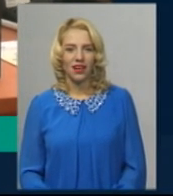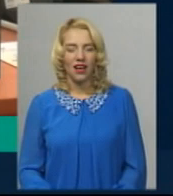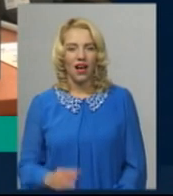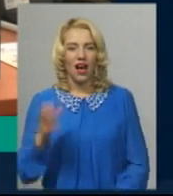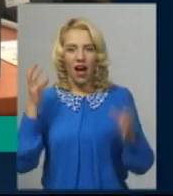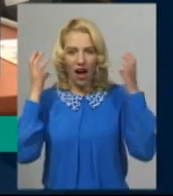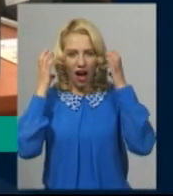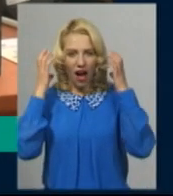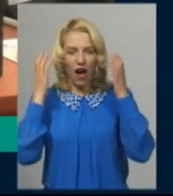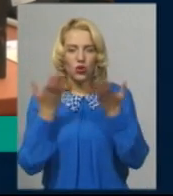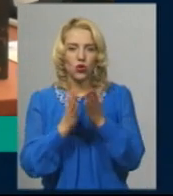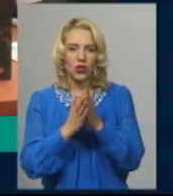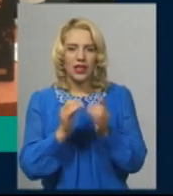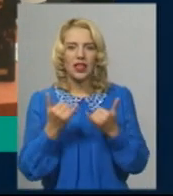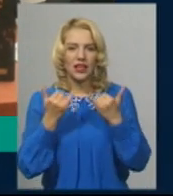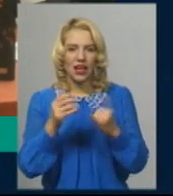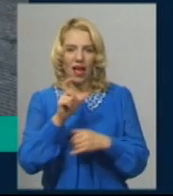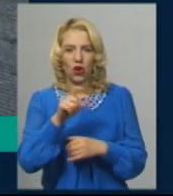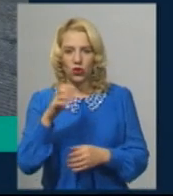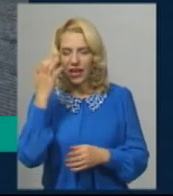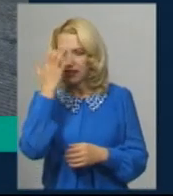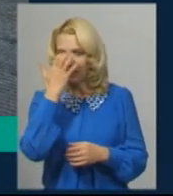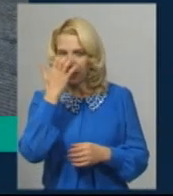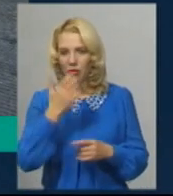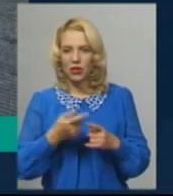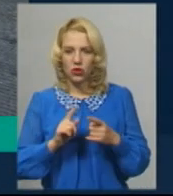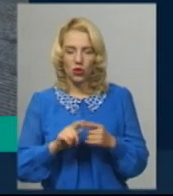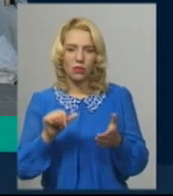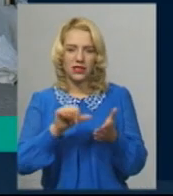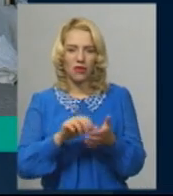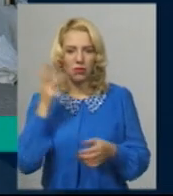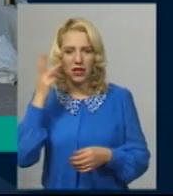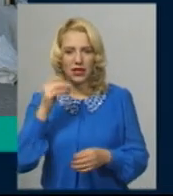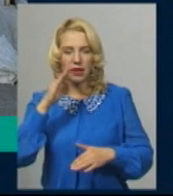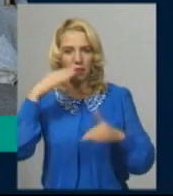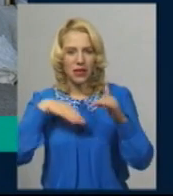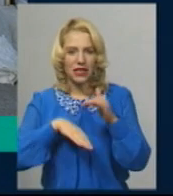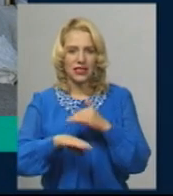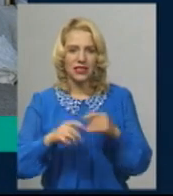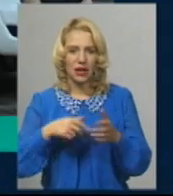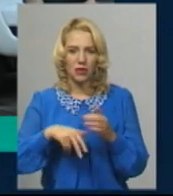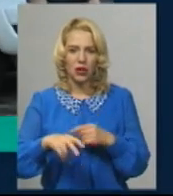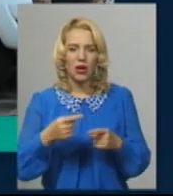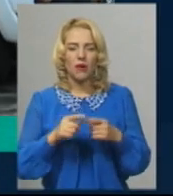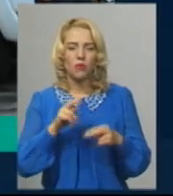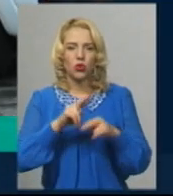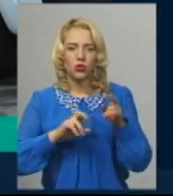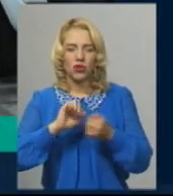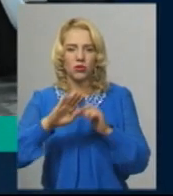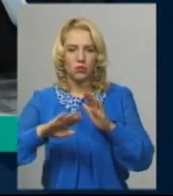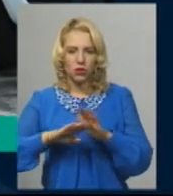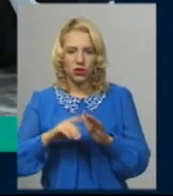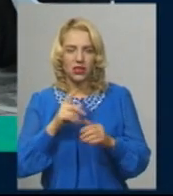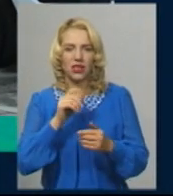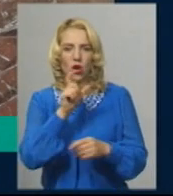Аудіокнигу для людей з вадами зору представили у Хмельницькому. Підземний торговий центр будують у Кам'янці-Подільському, жителі міста проти. Меморіальну дошку